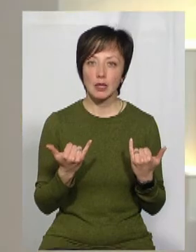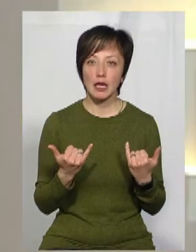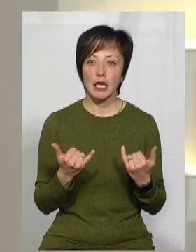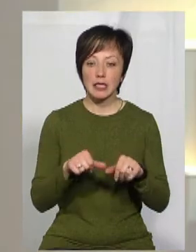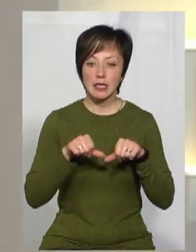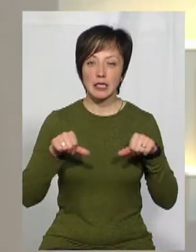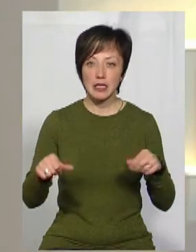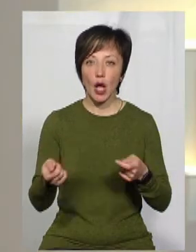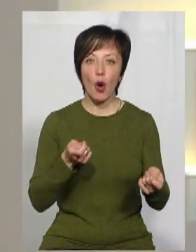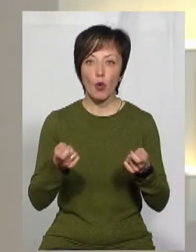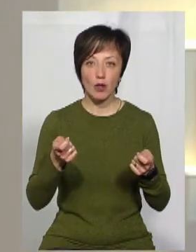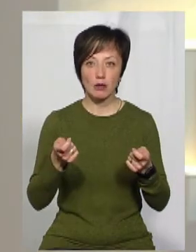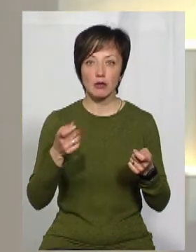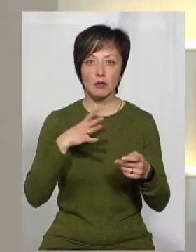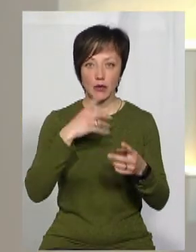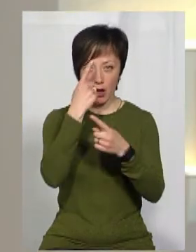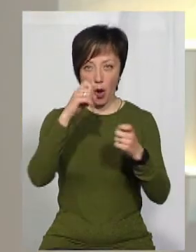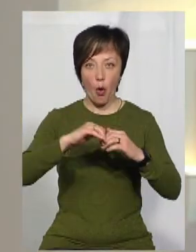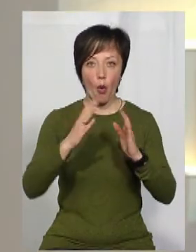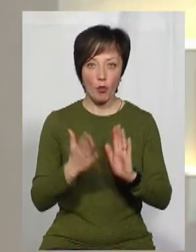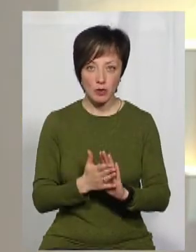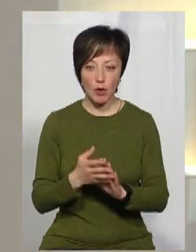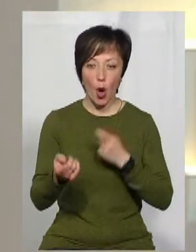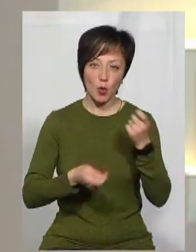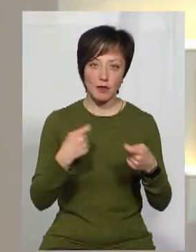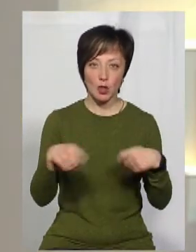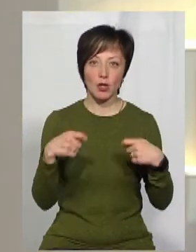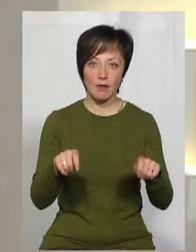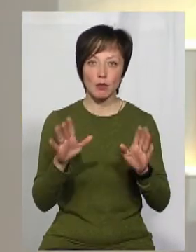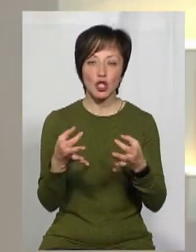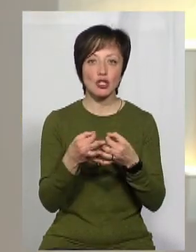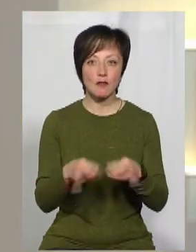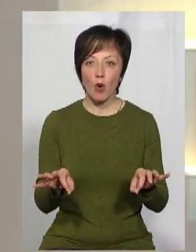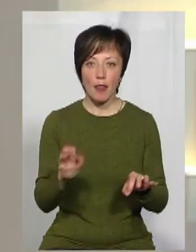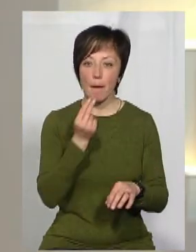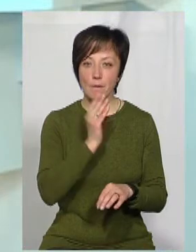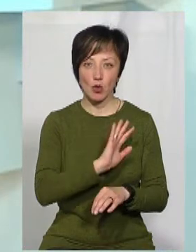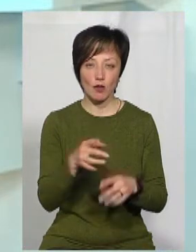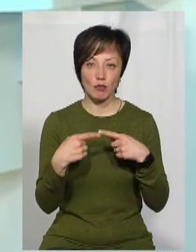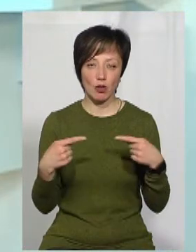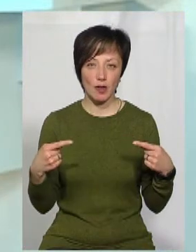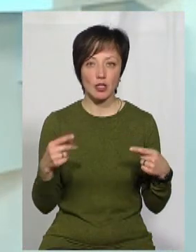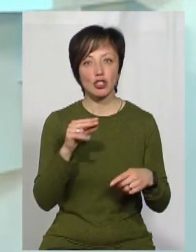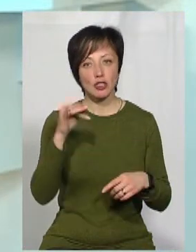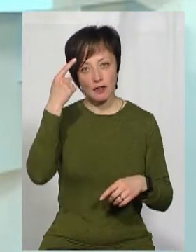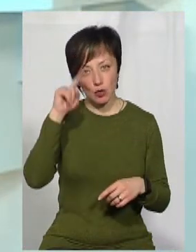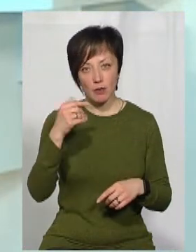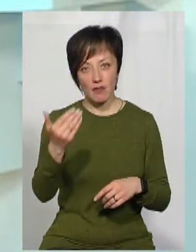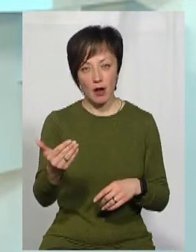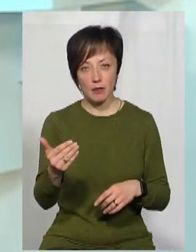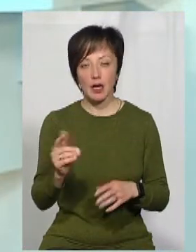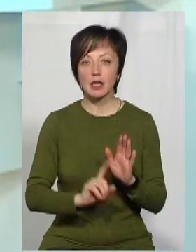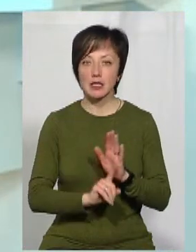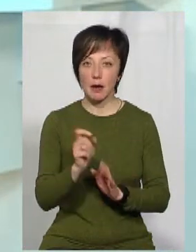уряду прозвучало те, що оптову і роздрібну торгівлю буде дозволено непродовольчими товарами, чи відомо вже вам,